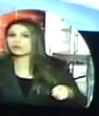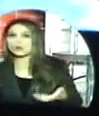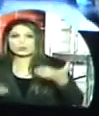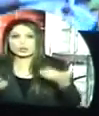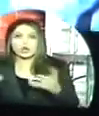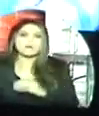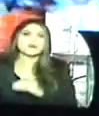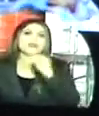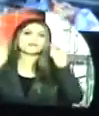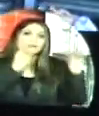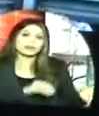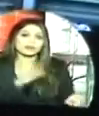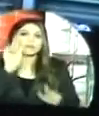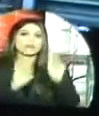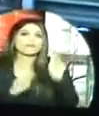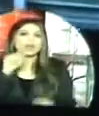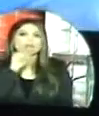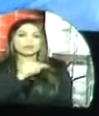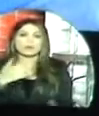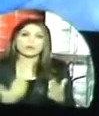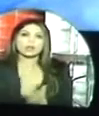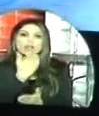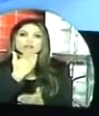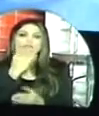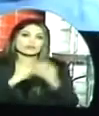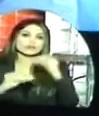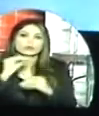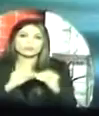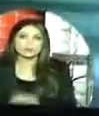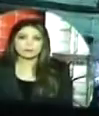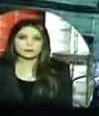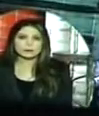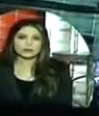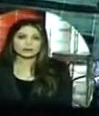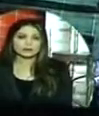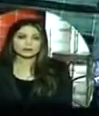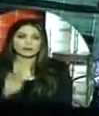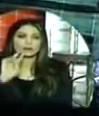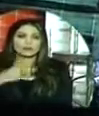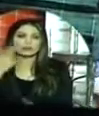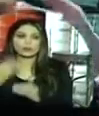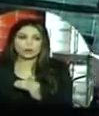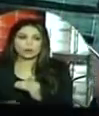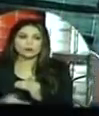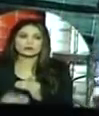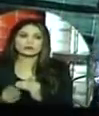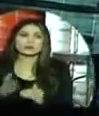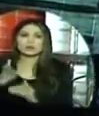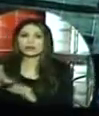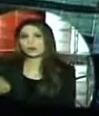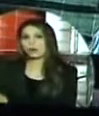אותם למפעלים ששם גורסים אותם ומשמשים בזה שוב פעם לחומר גלם. בשנתיים האחרונות הגיעו למאגר כאן